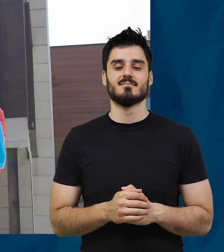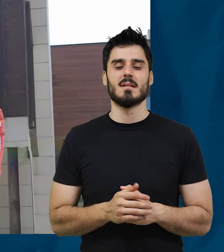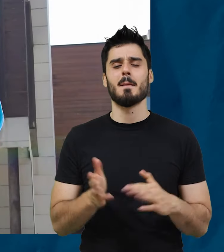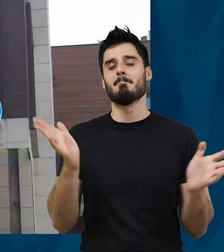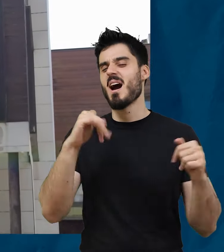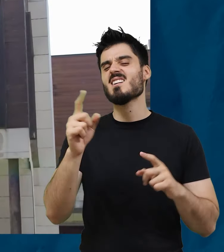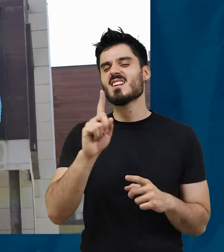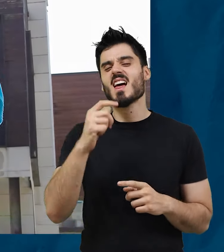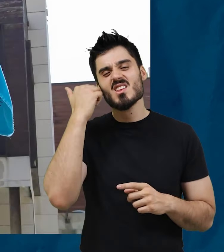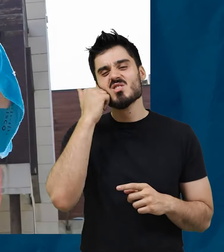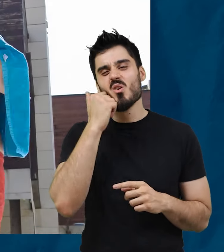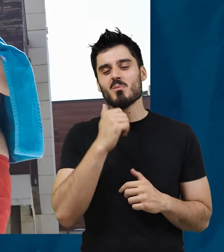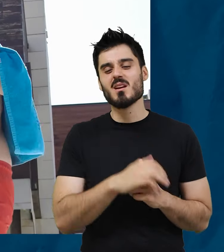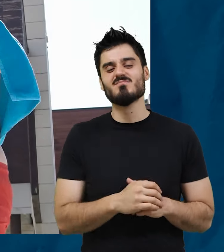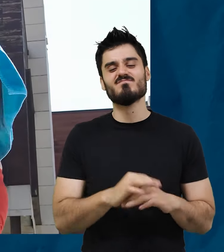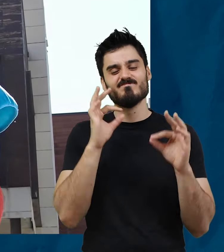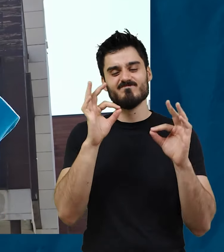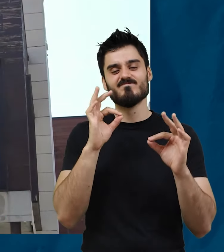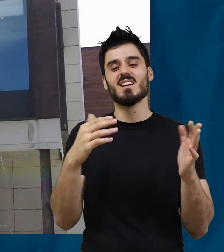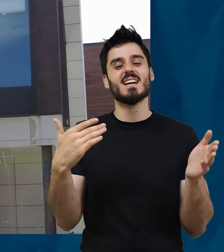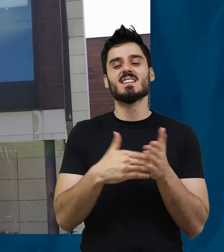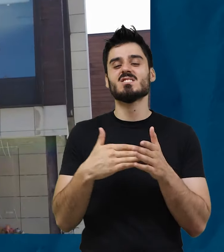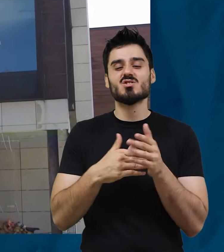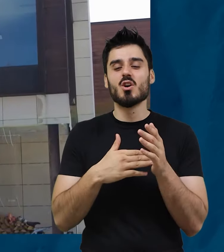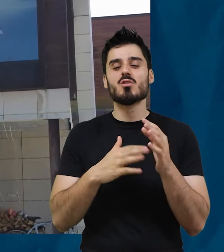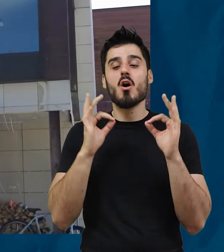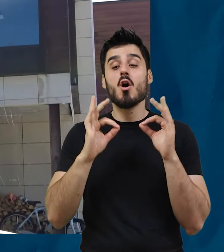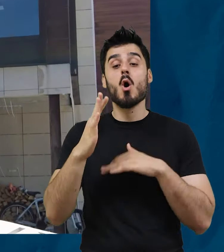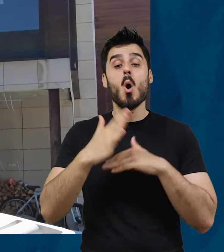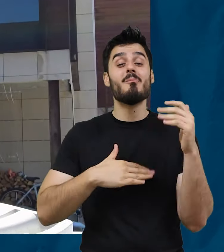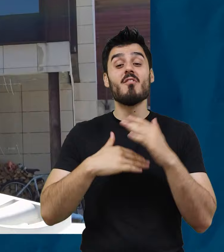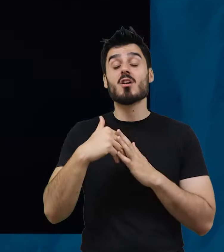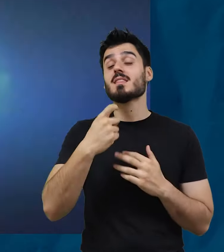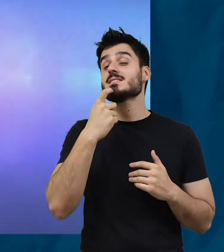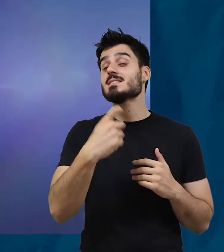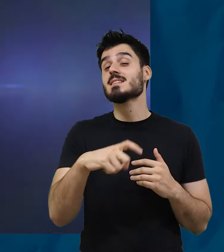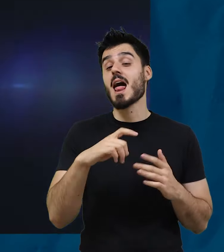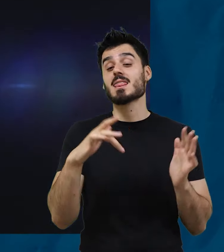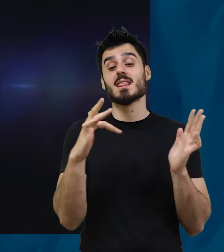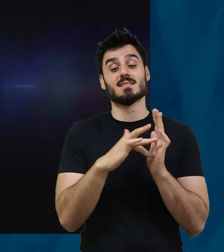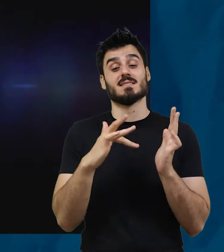Пак не е добре. Да, защото истинският комфорт е в златната среда.